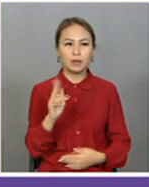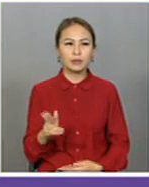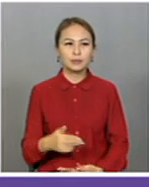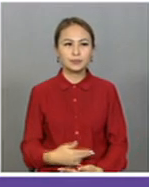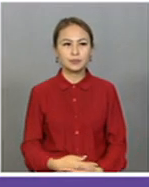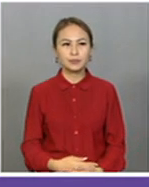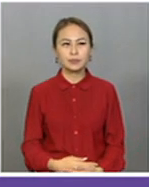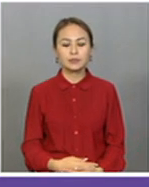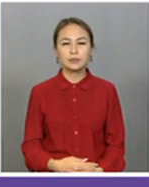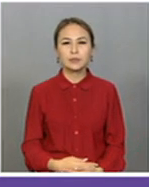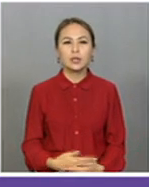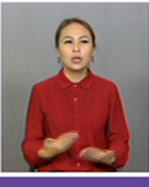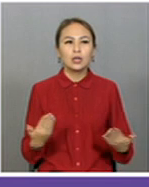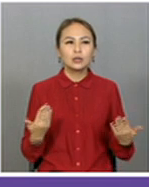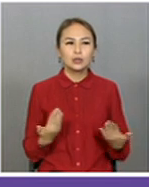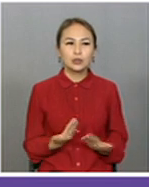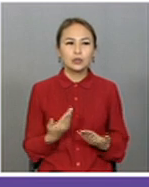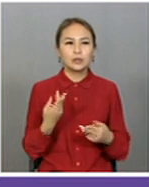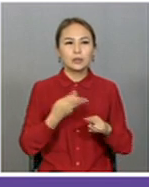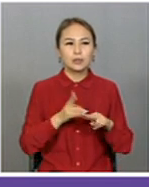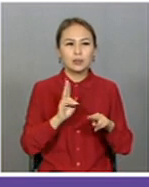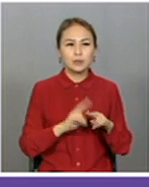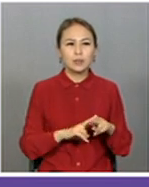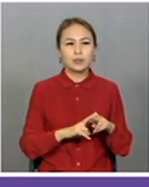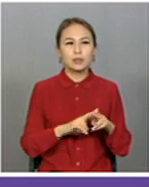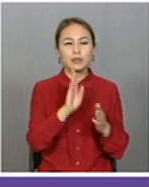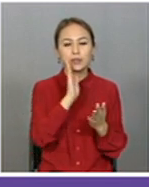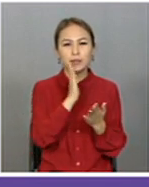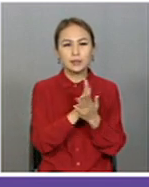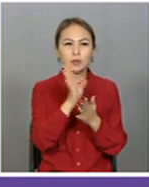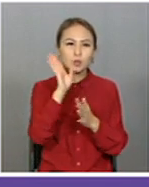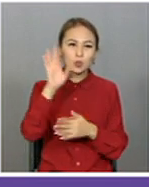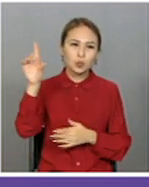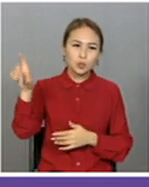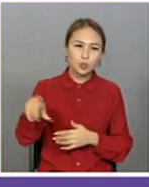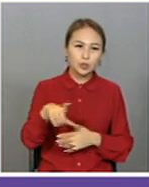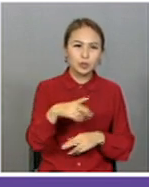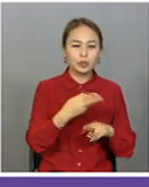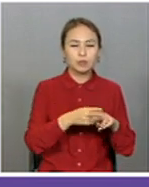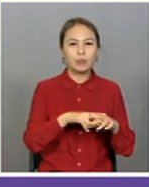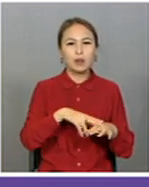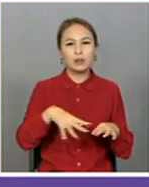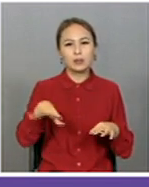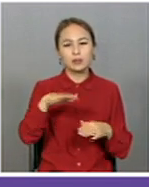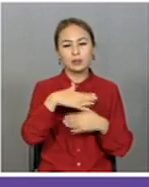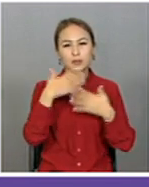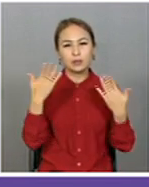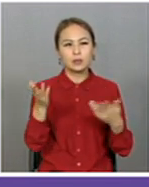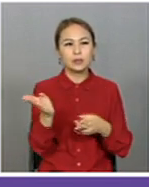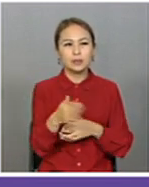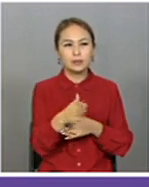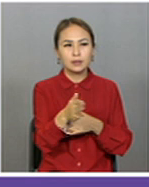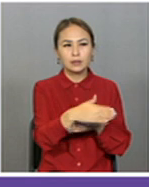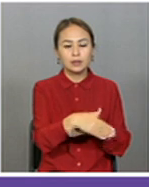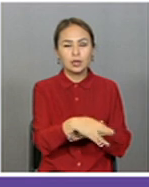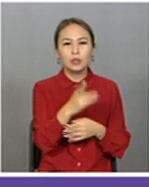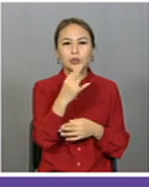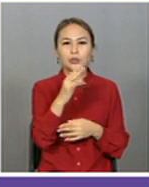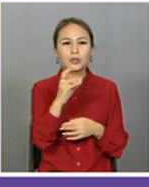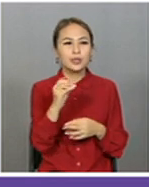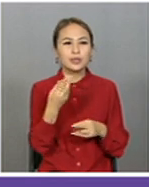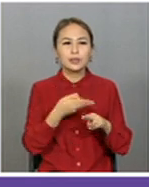шабақ. Дүние дегеніміз телекей теңіз су, деді үлкен балық. Дүние деген